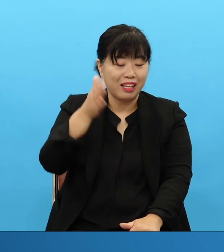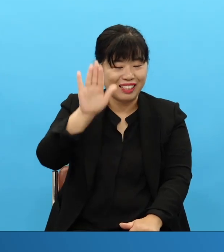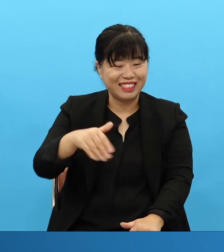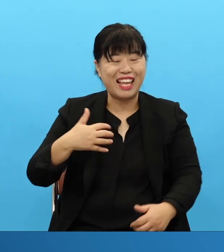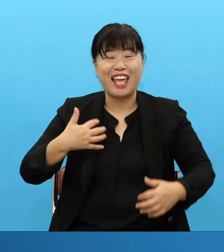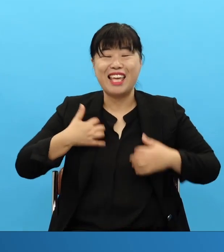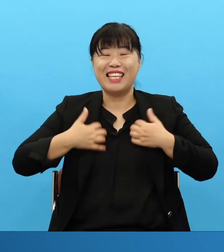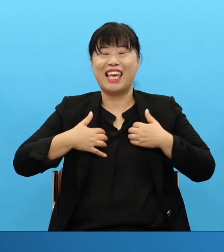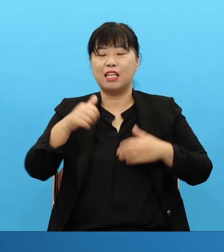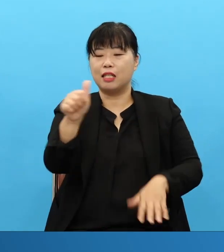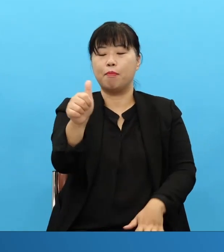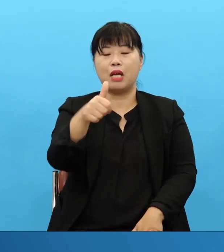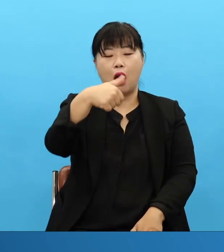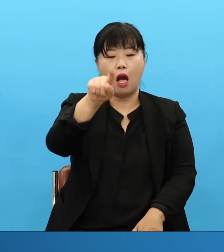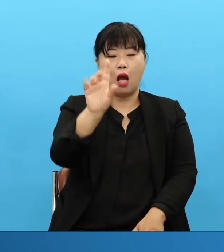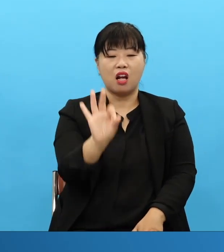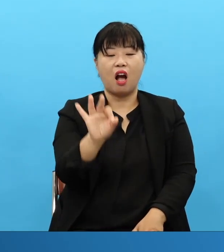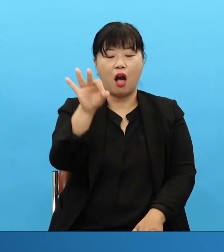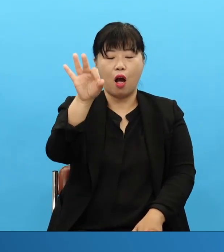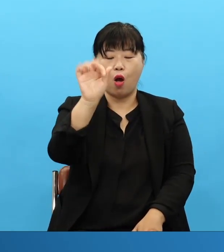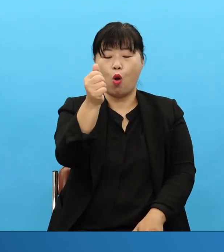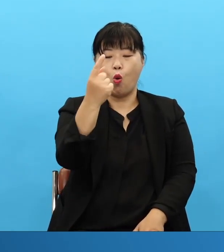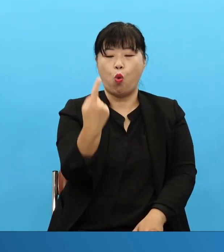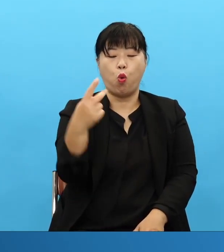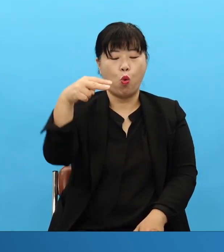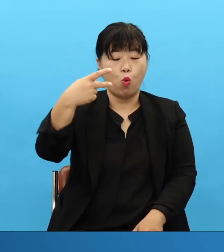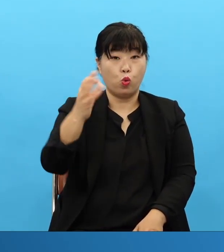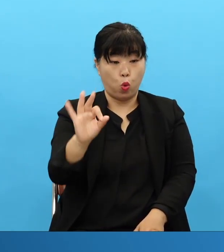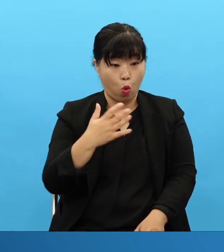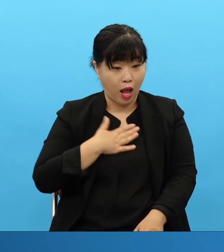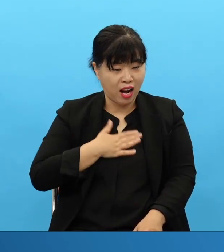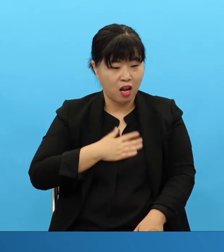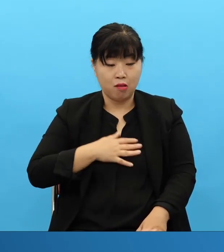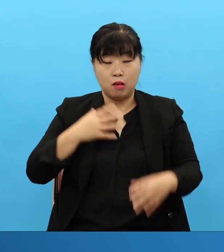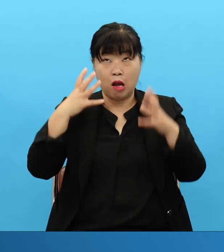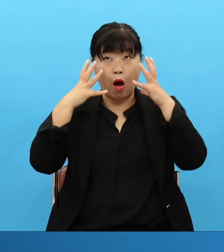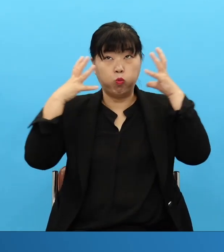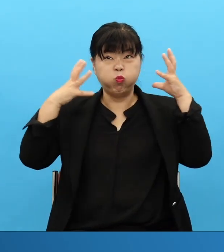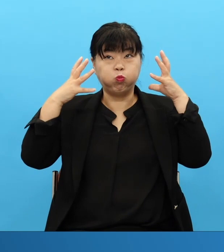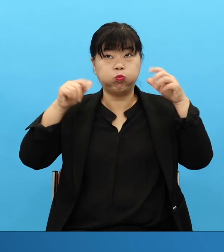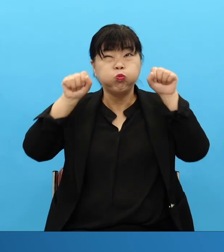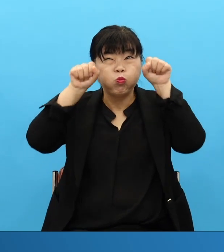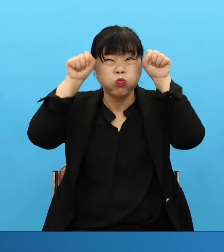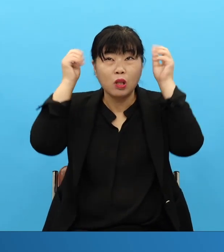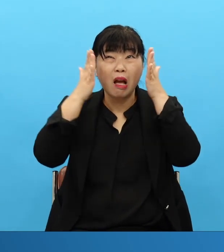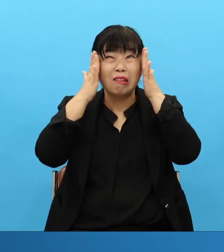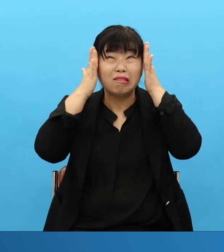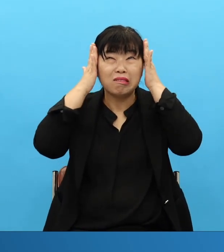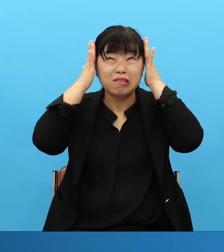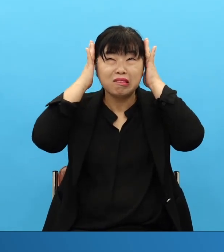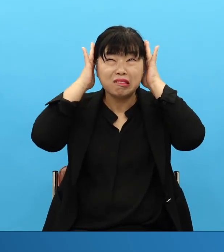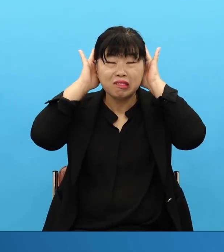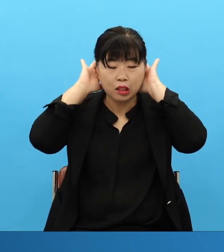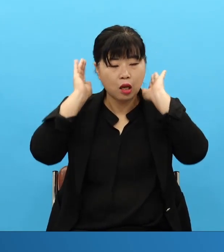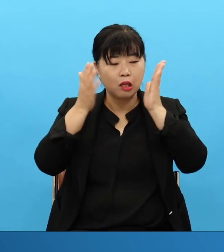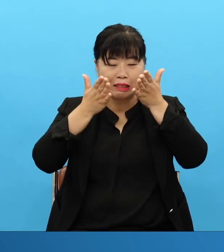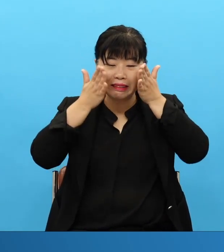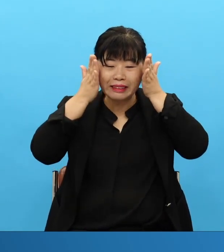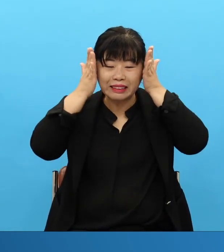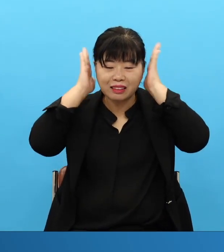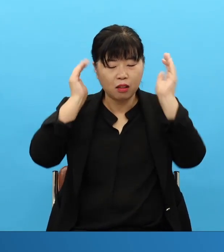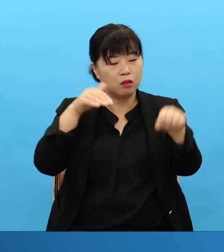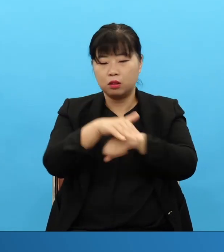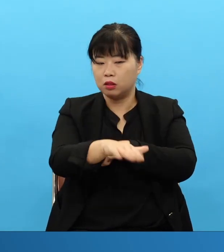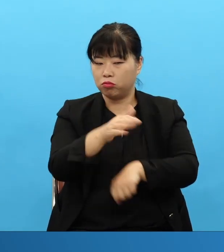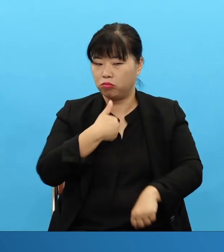cut my hair like that. 강호동 넓잖아. 깎아야 돼. That his face is very broad, and that's why he has to keep the sides 아 short. 미치겠어. And so it drives me crazy.